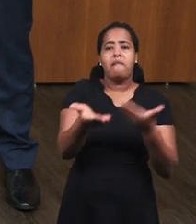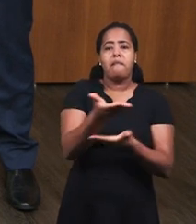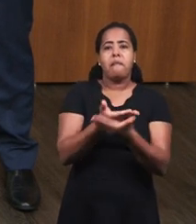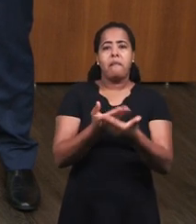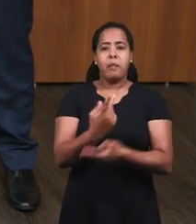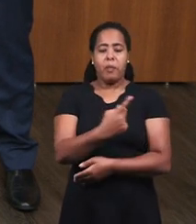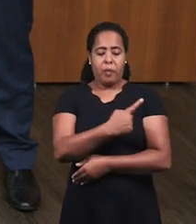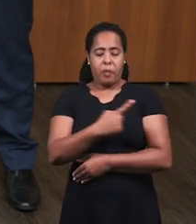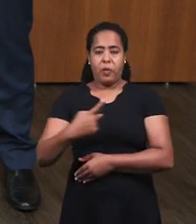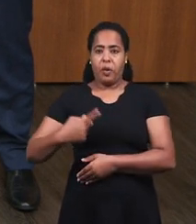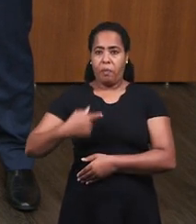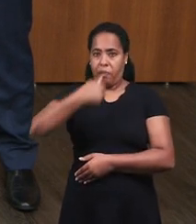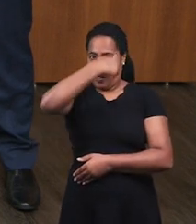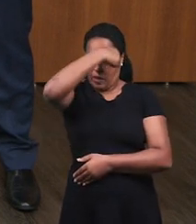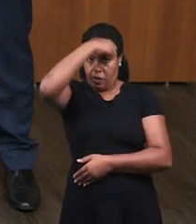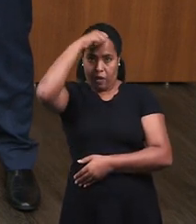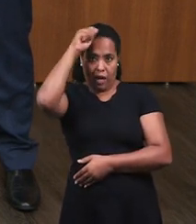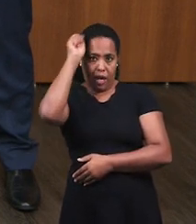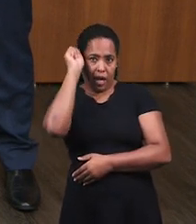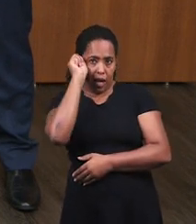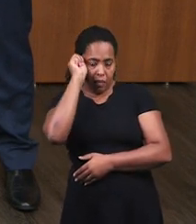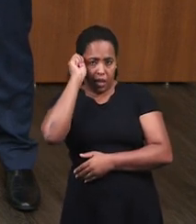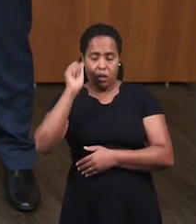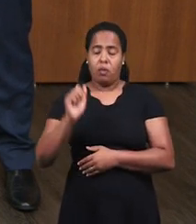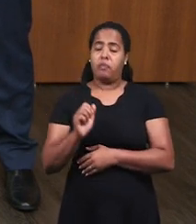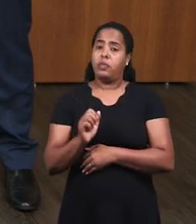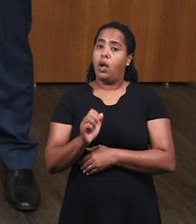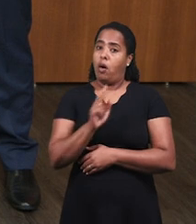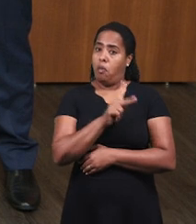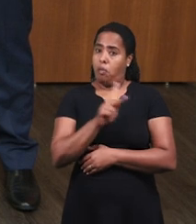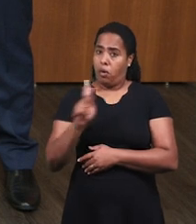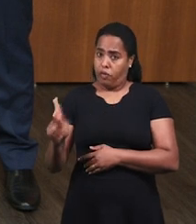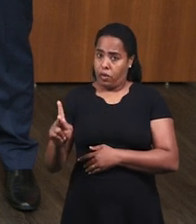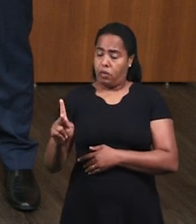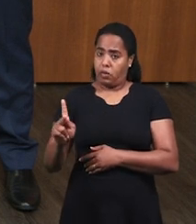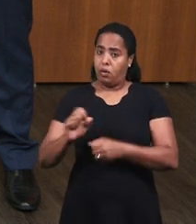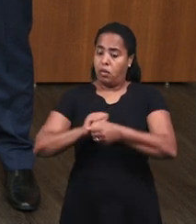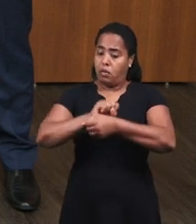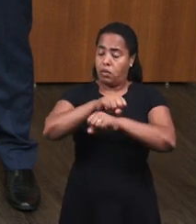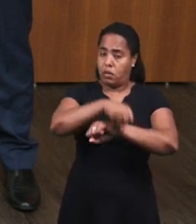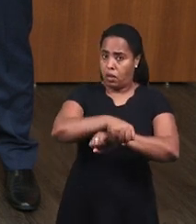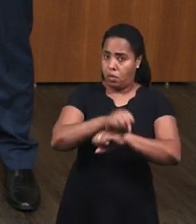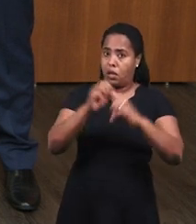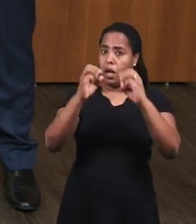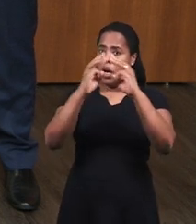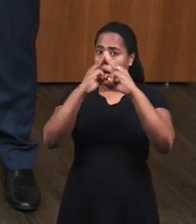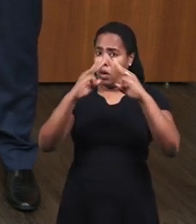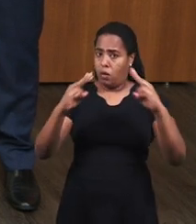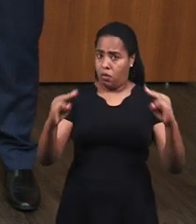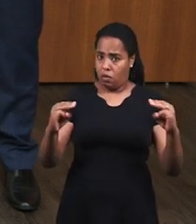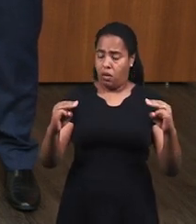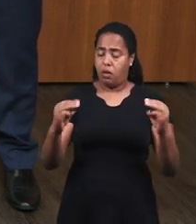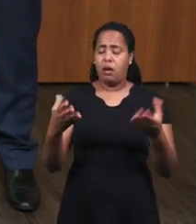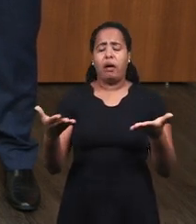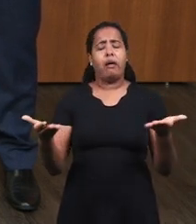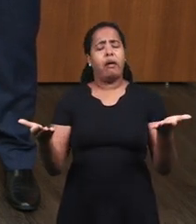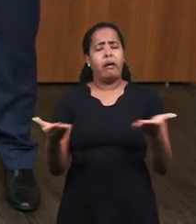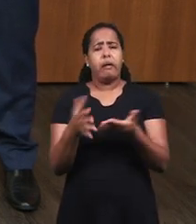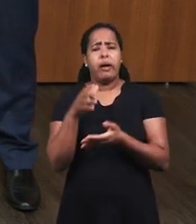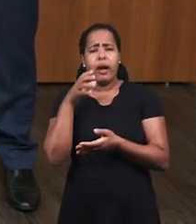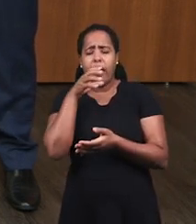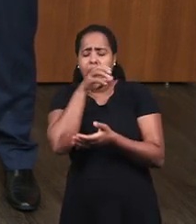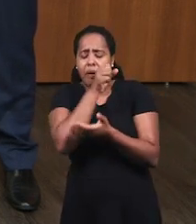Amadeu Loureiro Lopes, qui est professeur des séminaires au Manaïm. Il nous